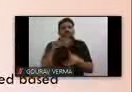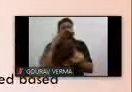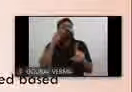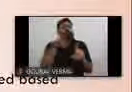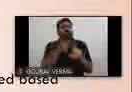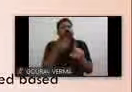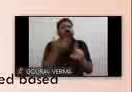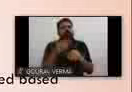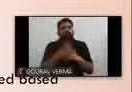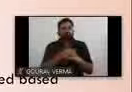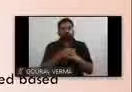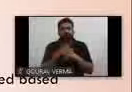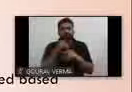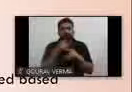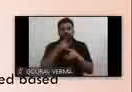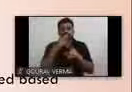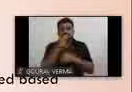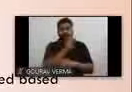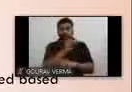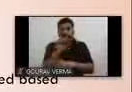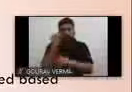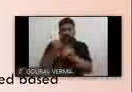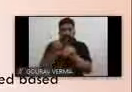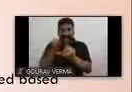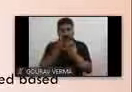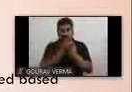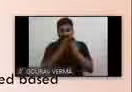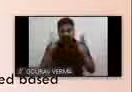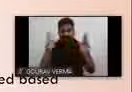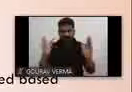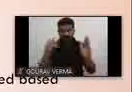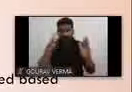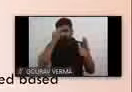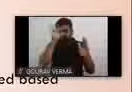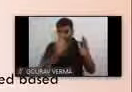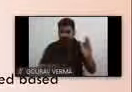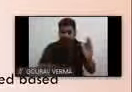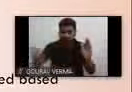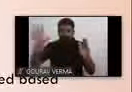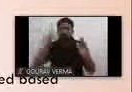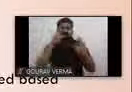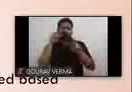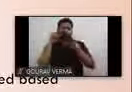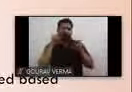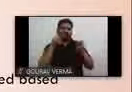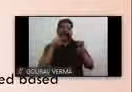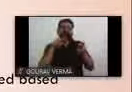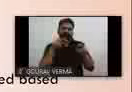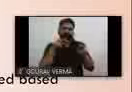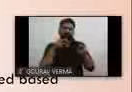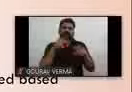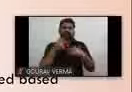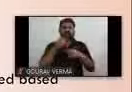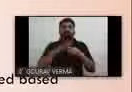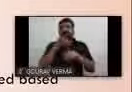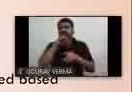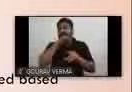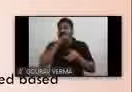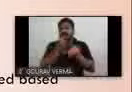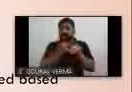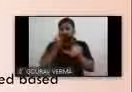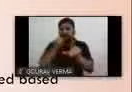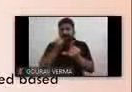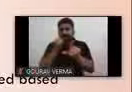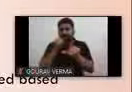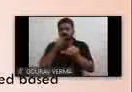तो ये बात हुई कि 0 to 6 इयर्स तक हमारे देश में देखा जाता है. इनफैक्ट अगर 6 साल से 2 महीना ऊपर